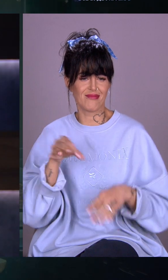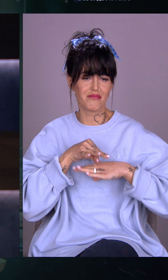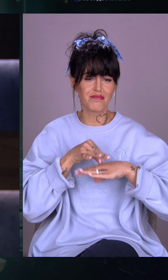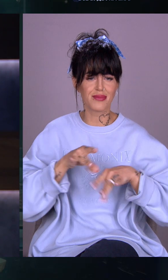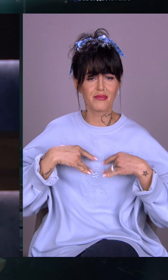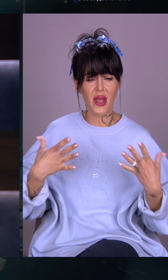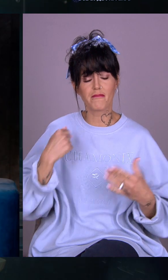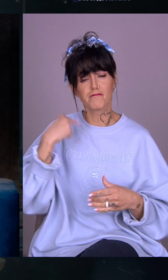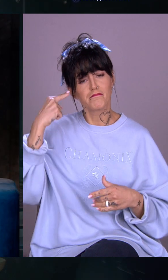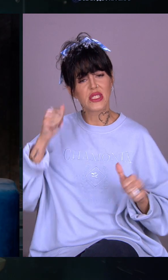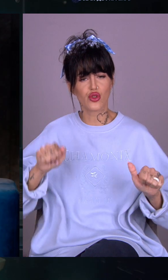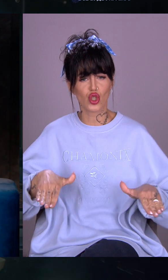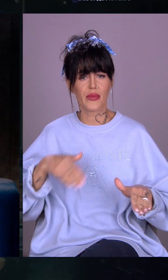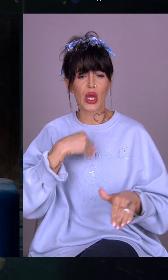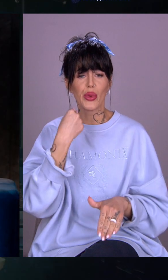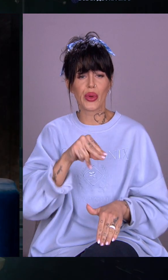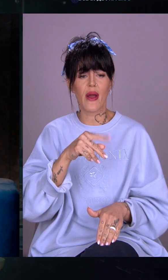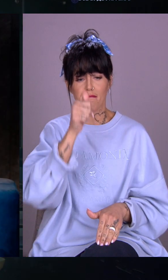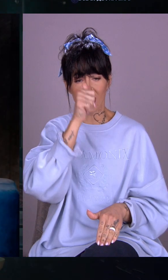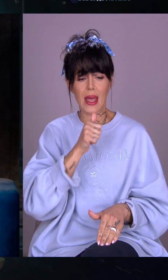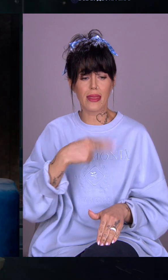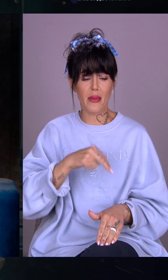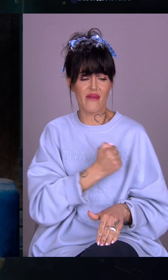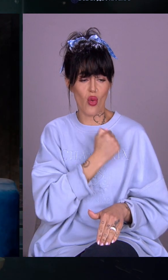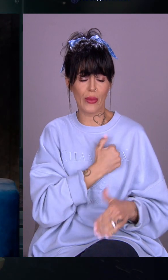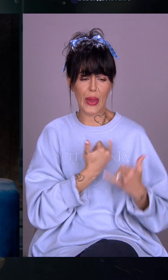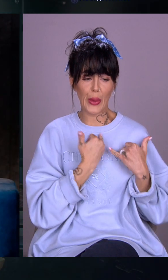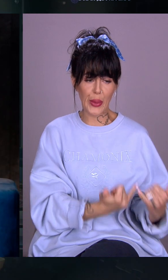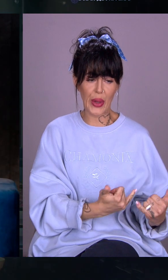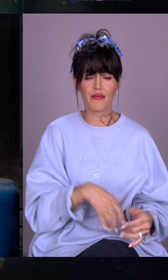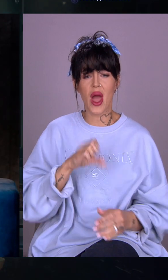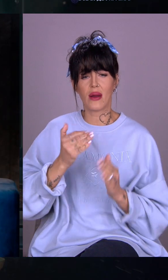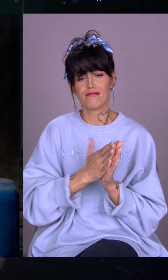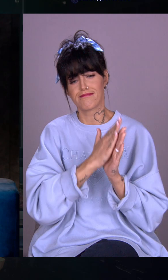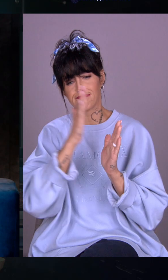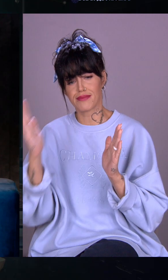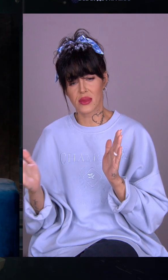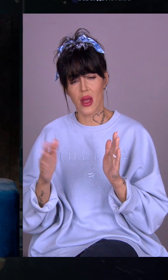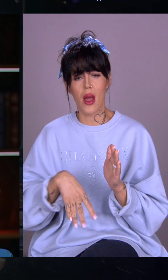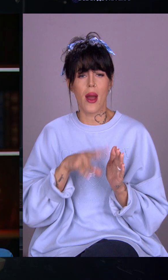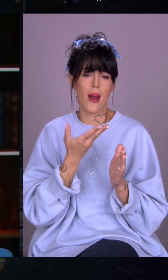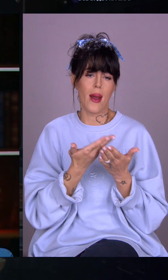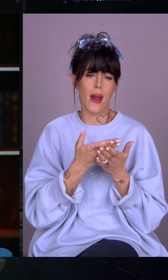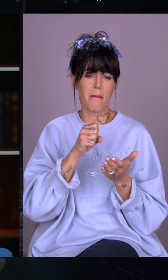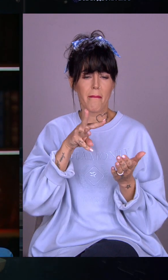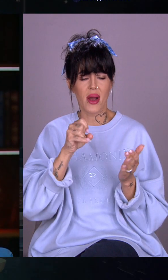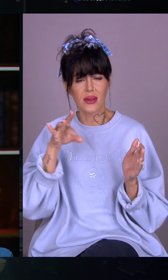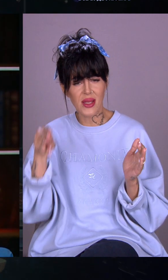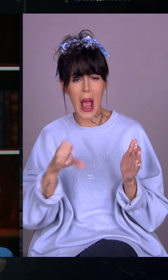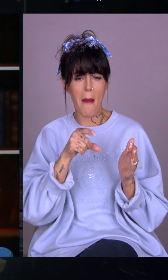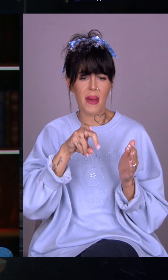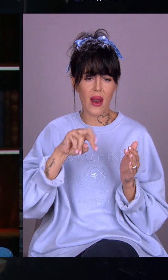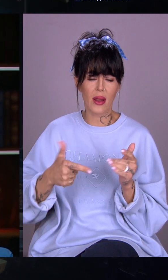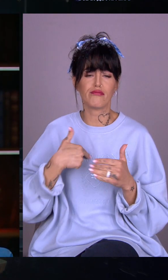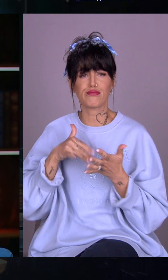поїде. Ми прийняли рішення, що ми краще в грудні повеселимо хлопців військових, а вже десь у вересні, у квітні. Поїдемо, зберемо гроші на щось іще